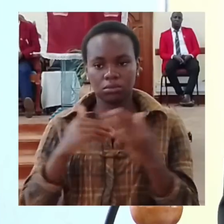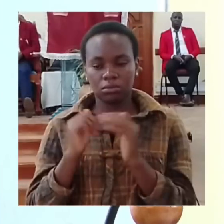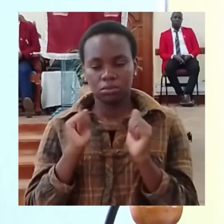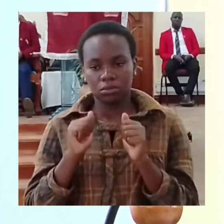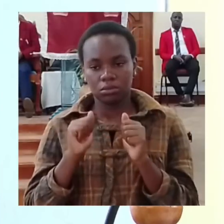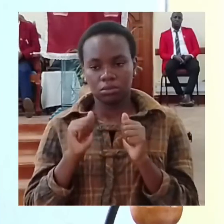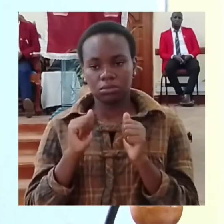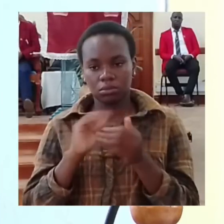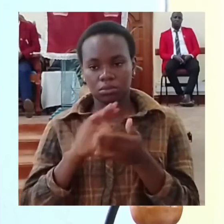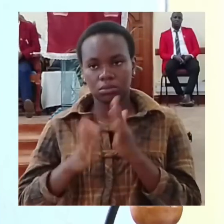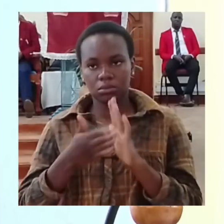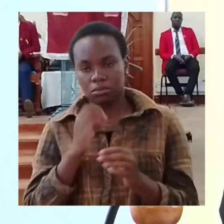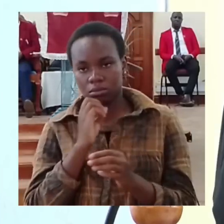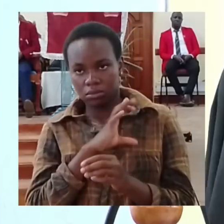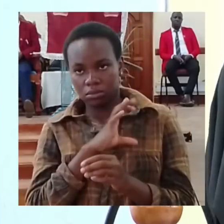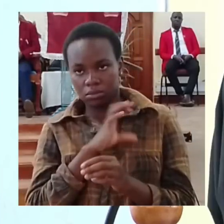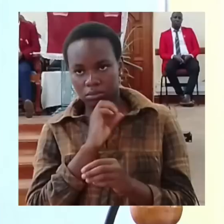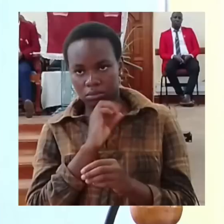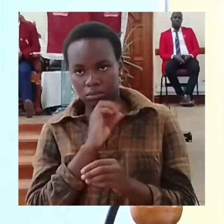ngwĩtigĩre. Daudi arĩ